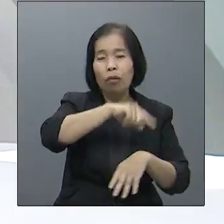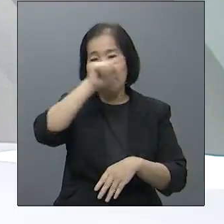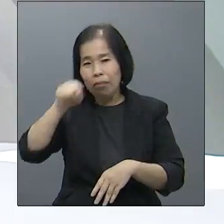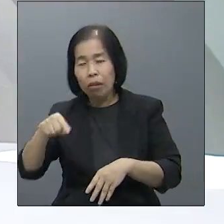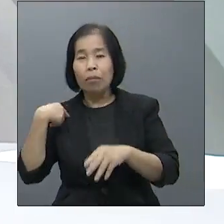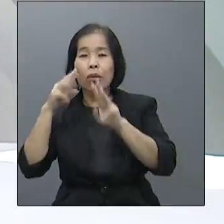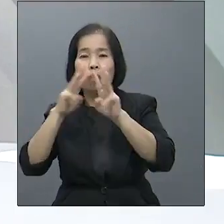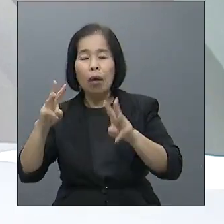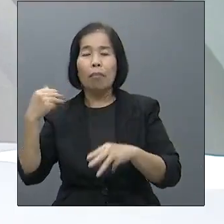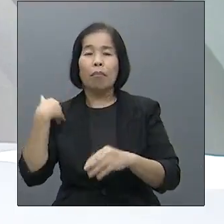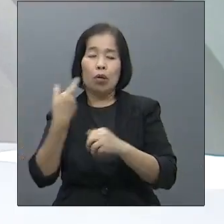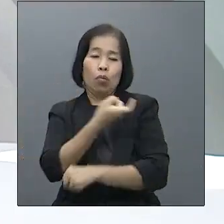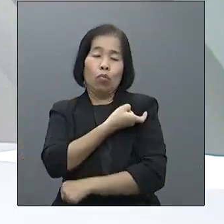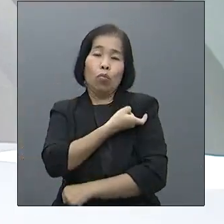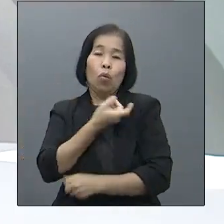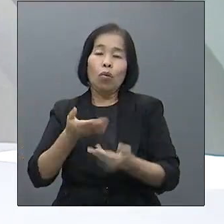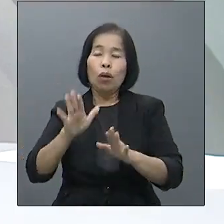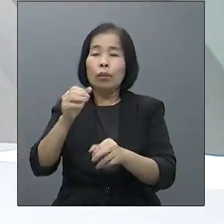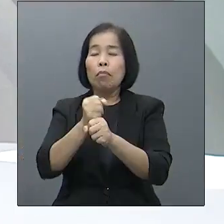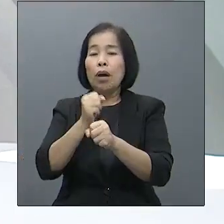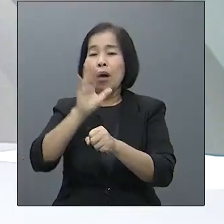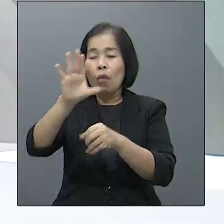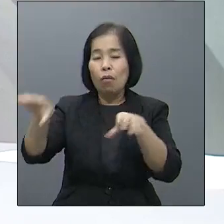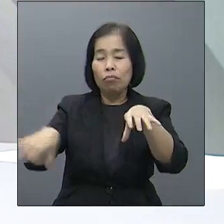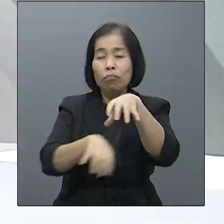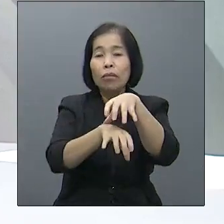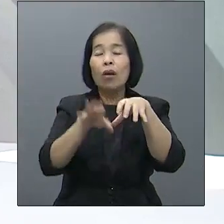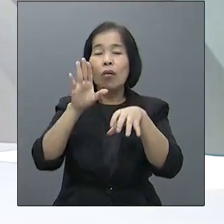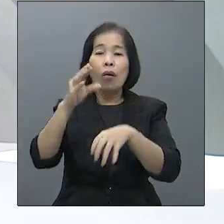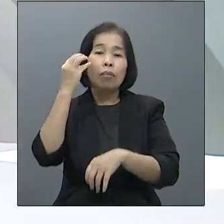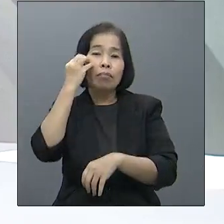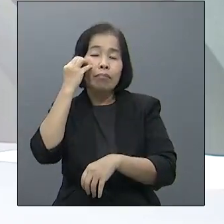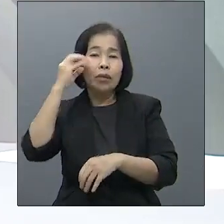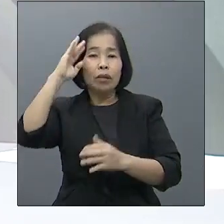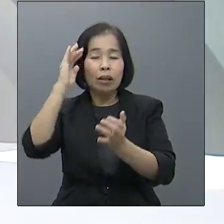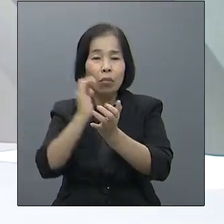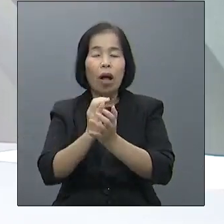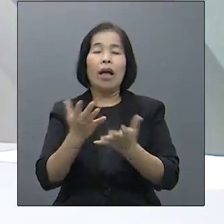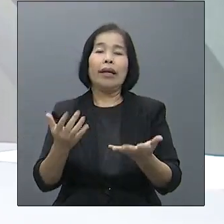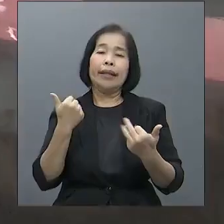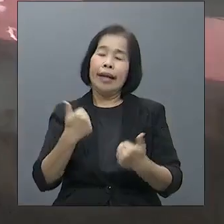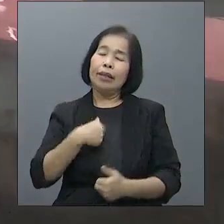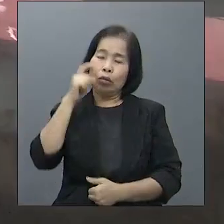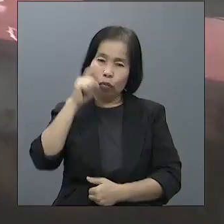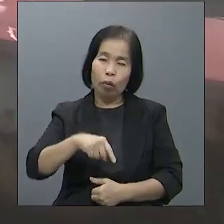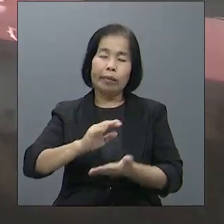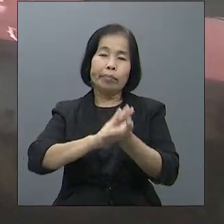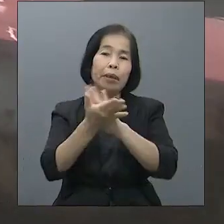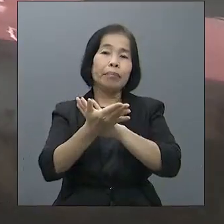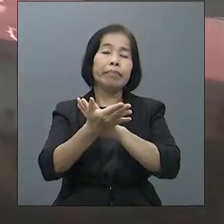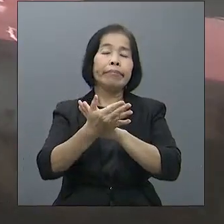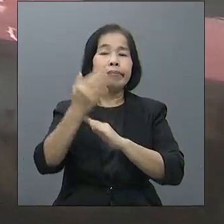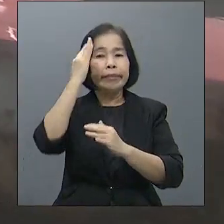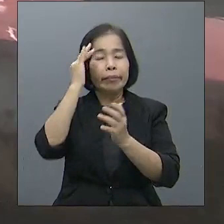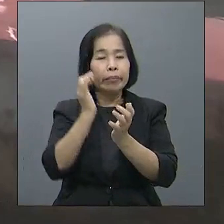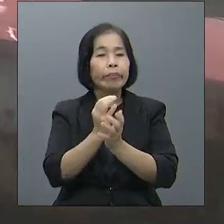ของบิคโ๊ เข้าไปเกี่ยวของจนทำให้เรื่องของการปฑตีรตำรวจถูกกลับมาพูดถึงอีกครั้งนะครคุณพัฒราชัย์ค่ะเร